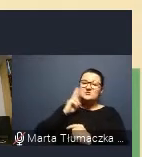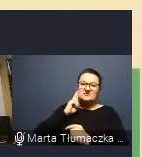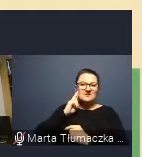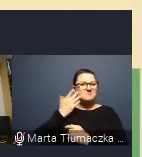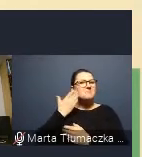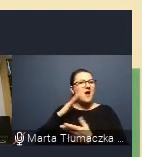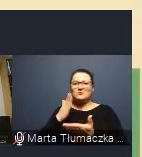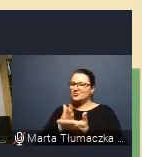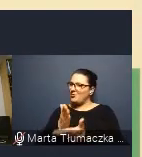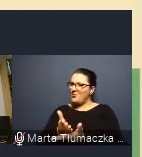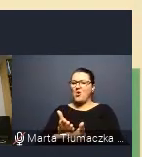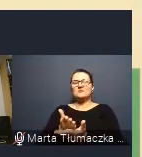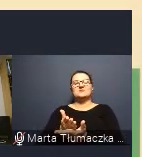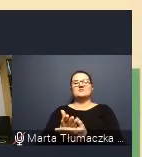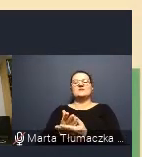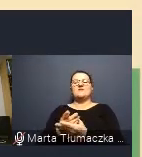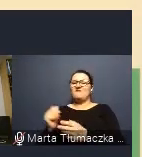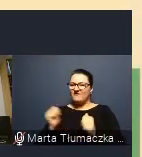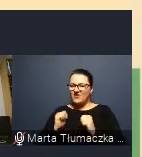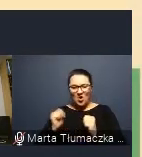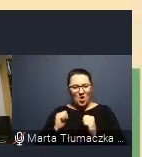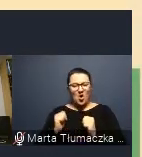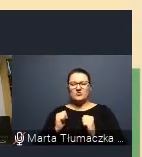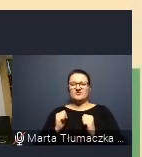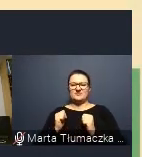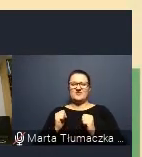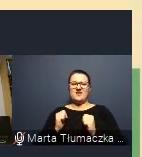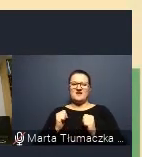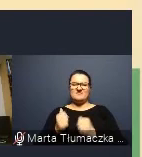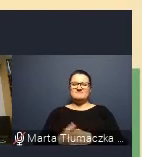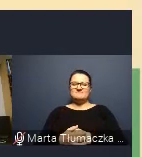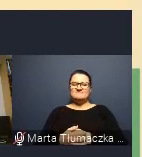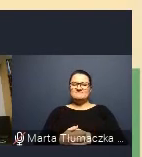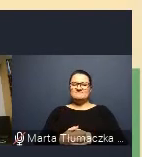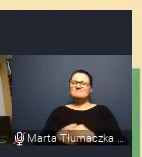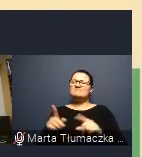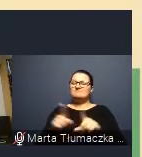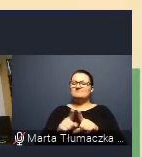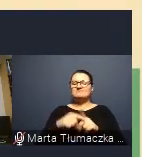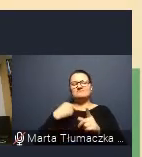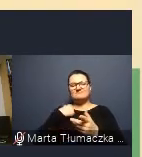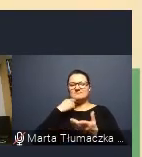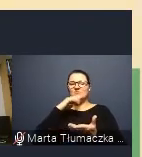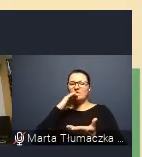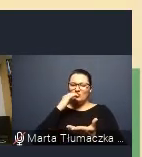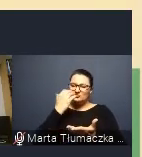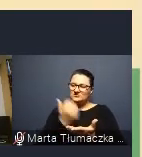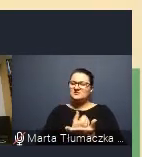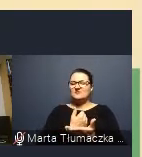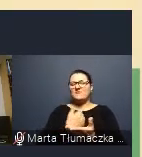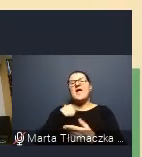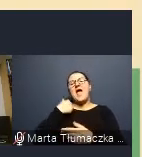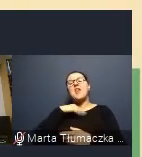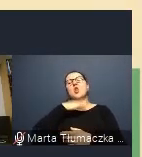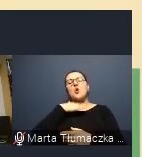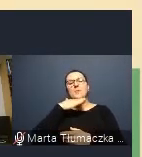pomocne, było to wygodne również, tak, i korzystałam, jestem logopedą, ale